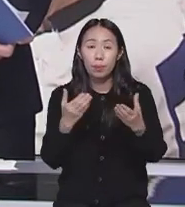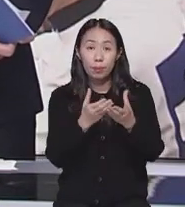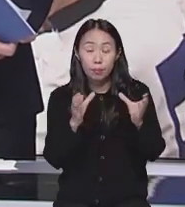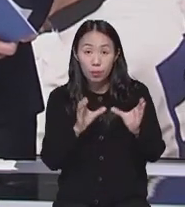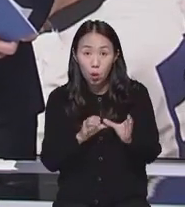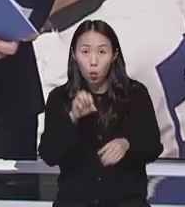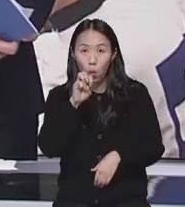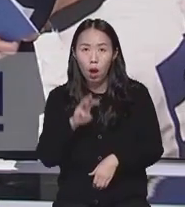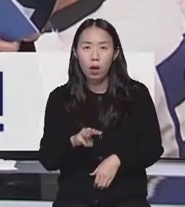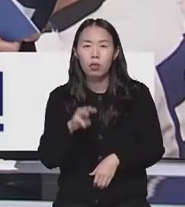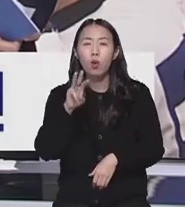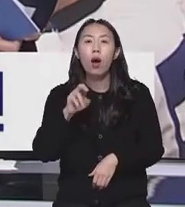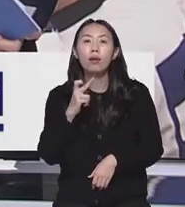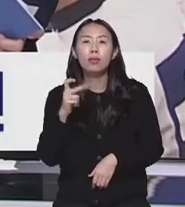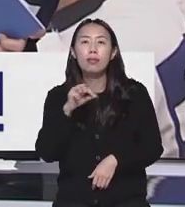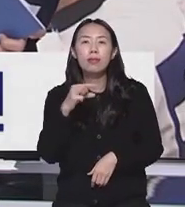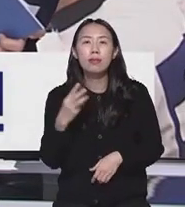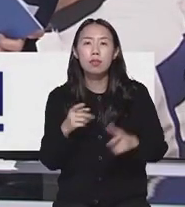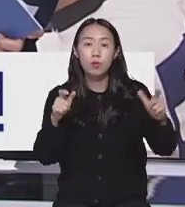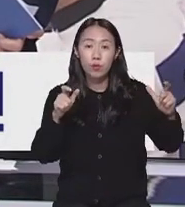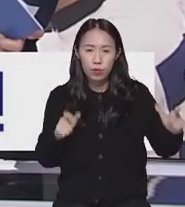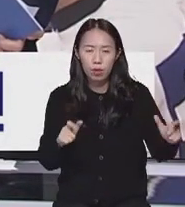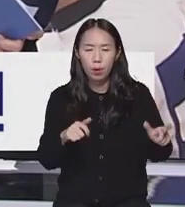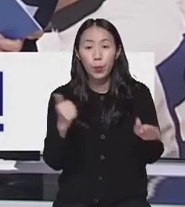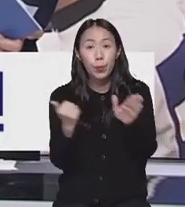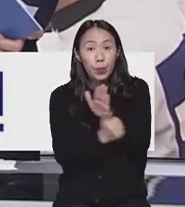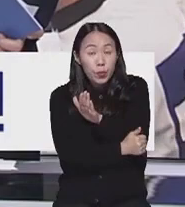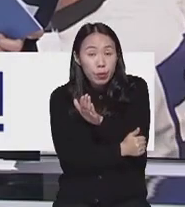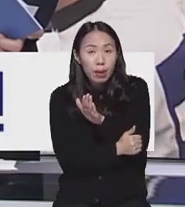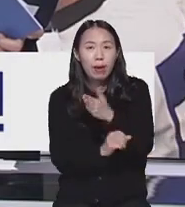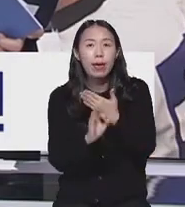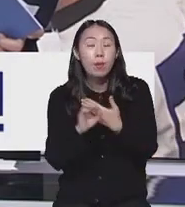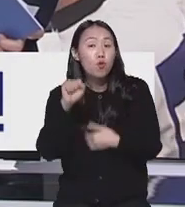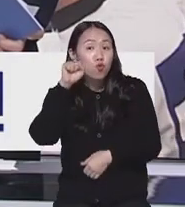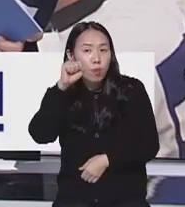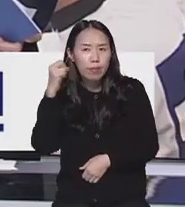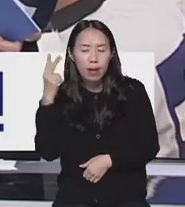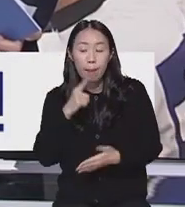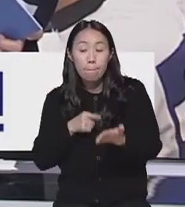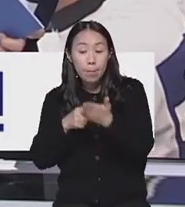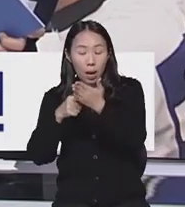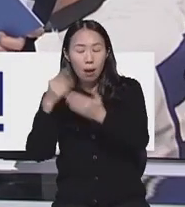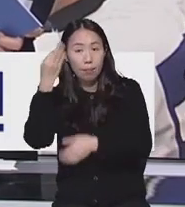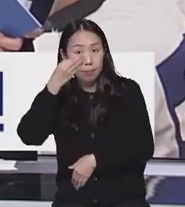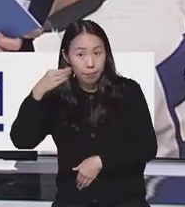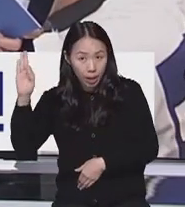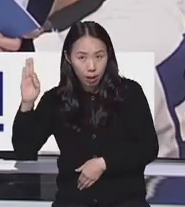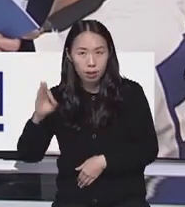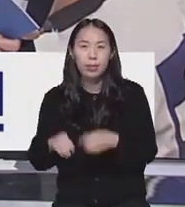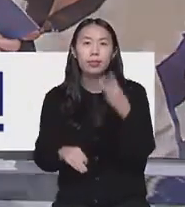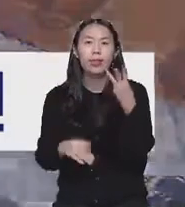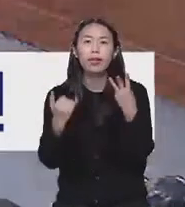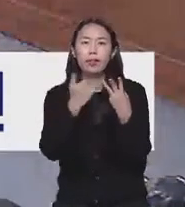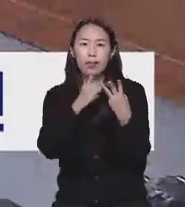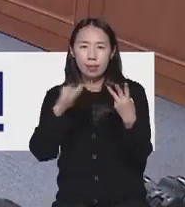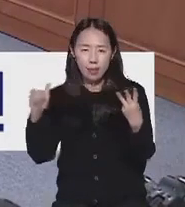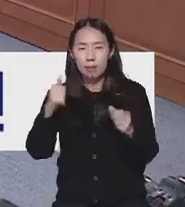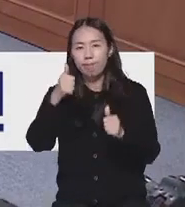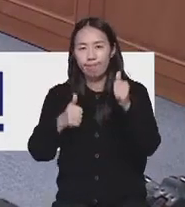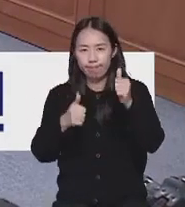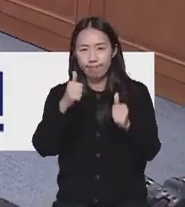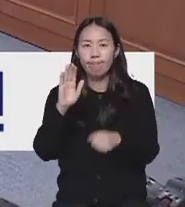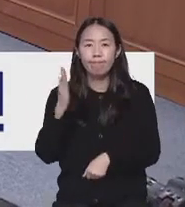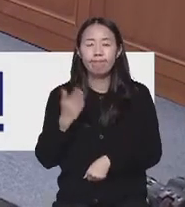더불어민주당이 광주 광산을 선거구에 대해 컷오프된 예비 후보자들의 재심 신청을 일부 받아들여 3인 경선을 실시하기로